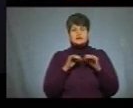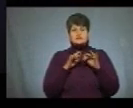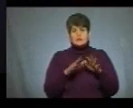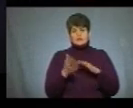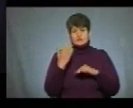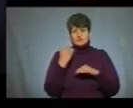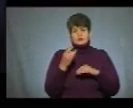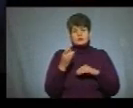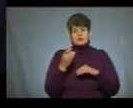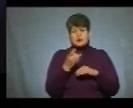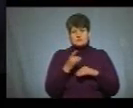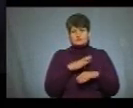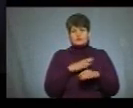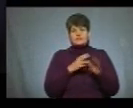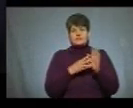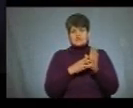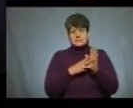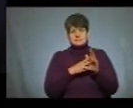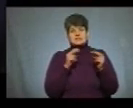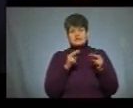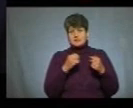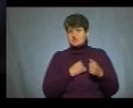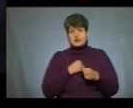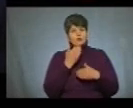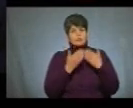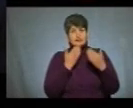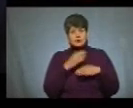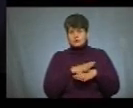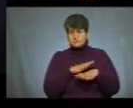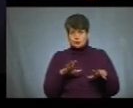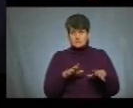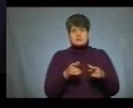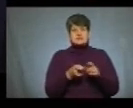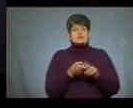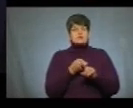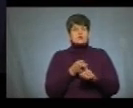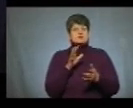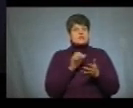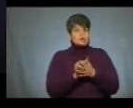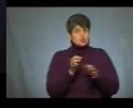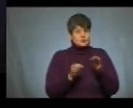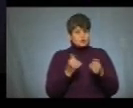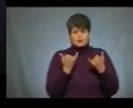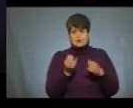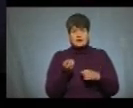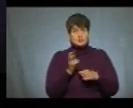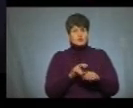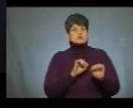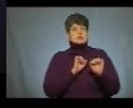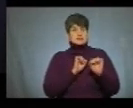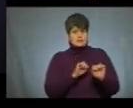близько 8 свідків. Їх, на жаль, не допитали в зв'язку з зайнятістю суду. Сьогодні не з'явився